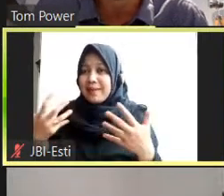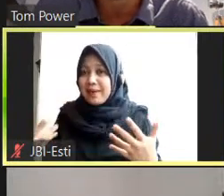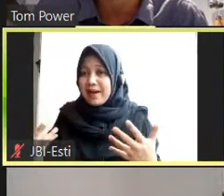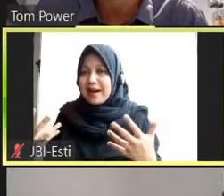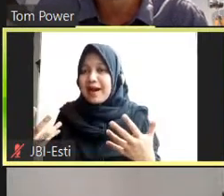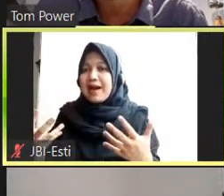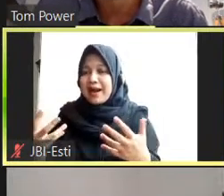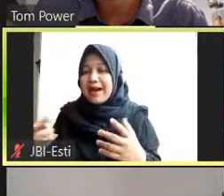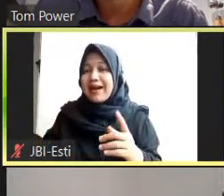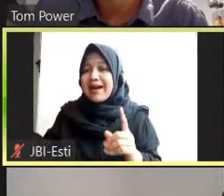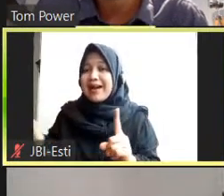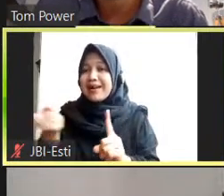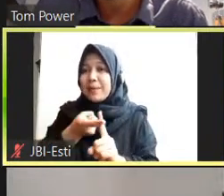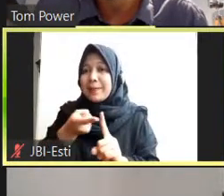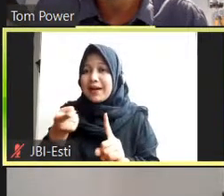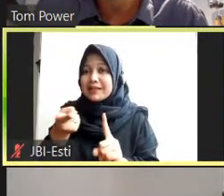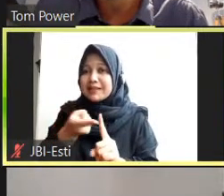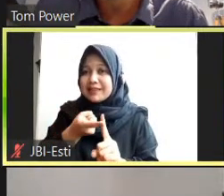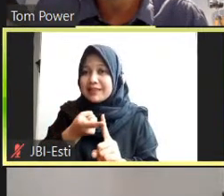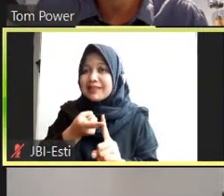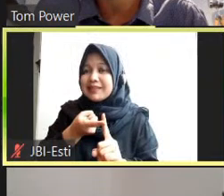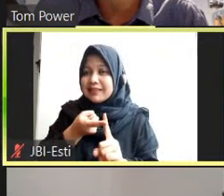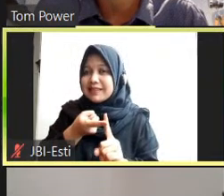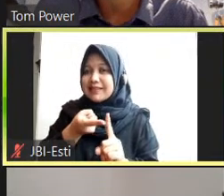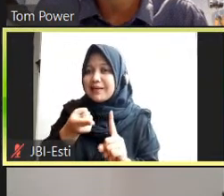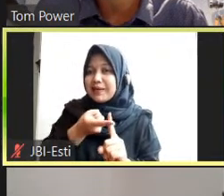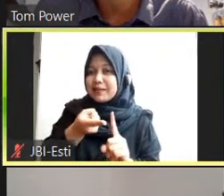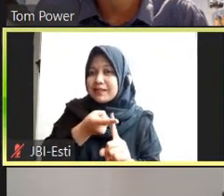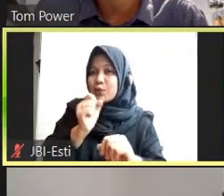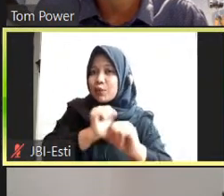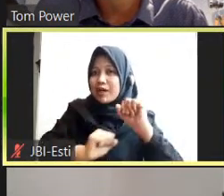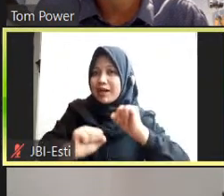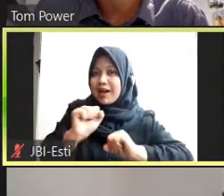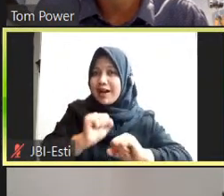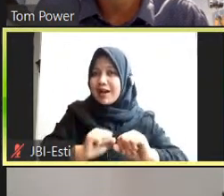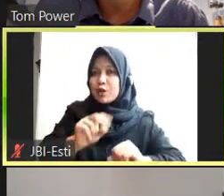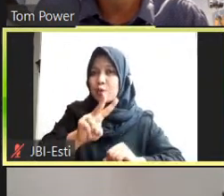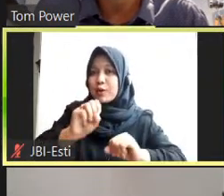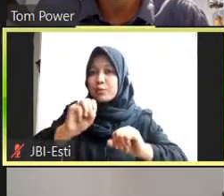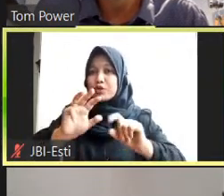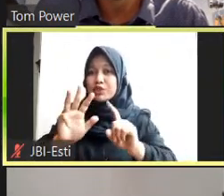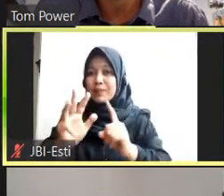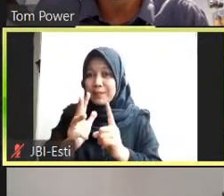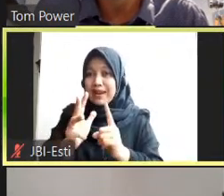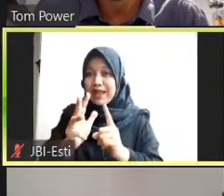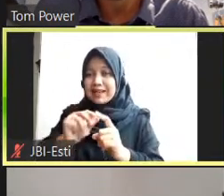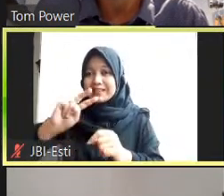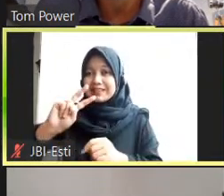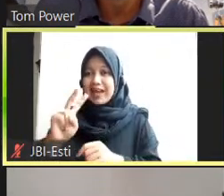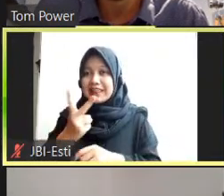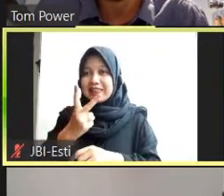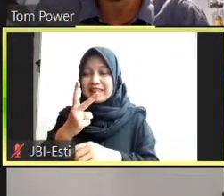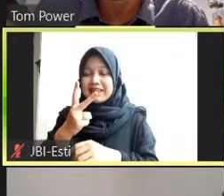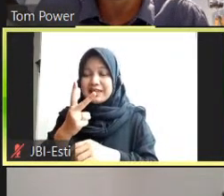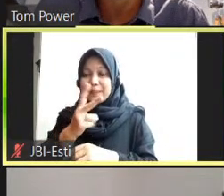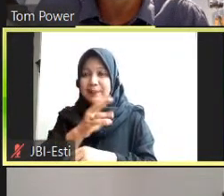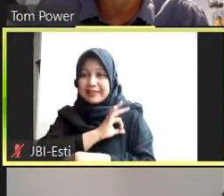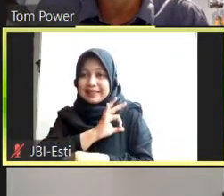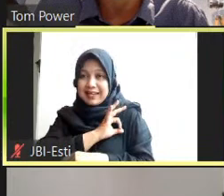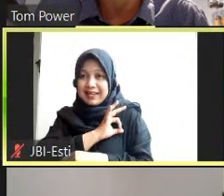represi terhadap gerakan 2019 ganti presiden. Terutama upaya untuk